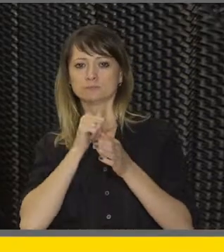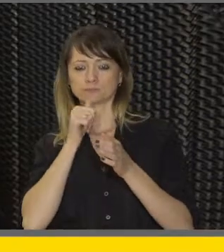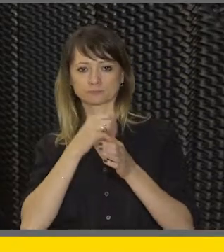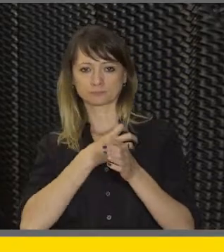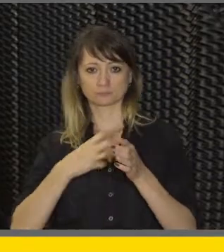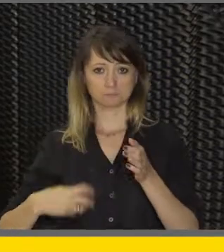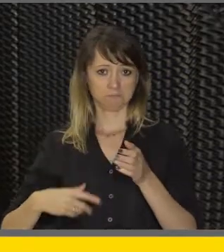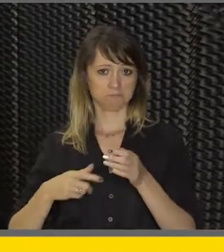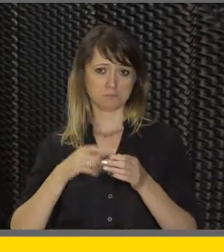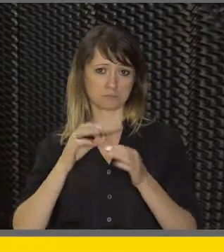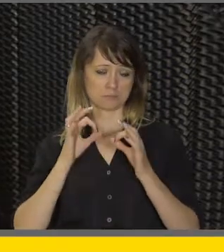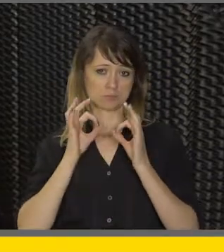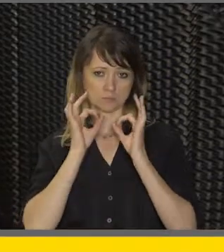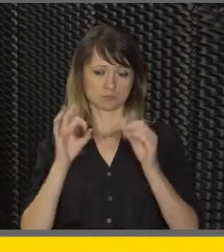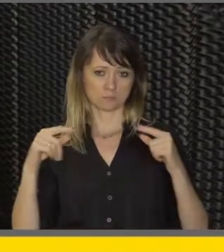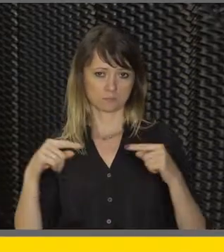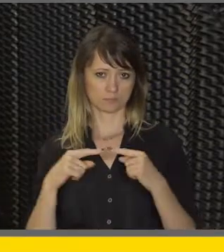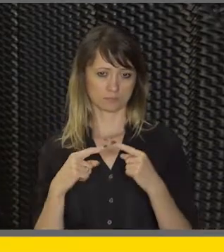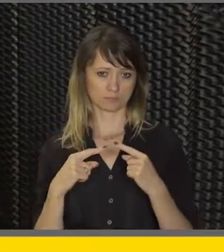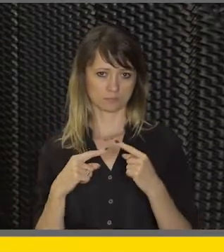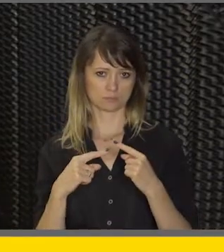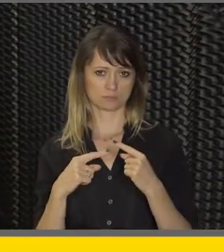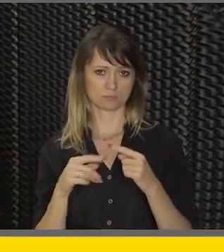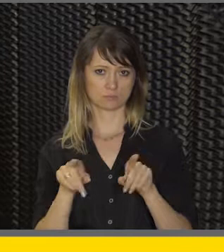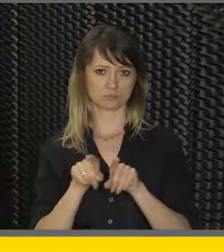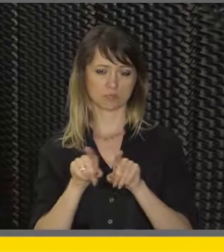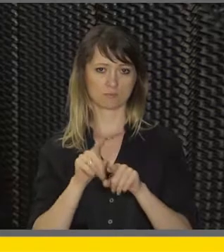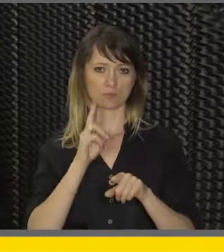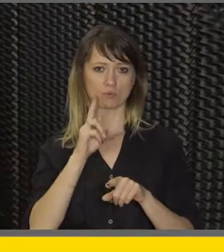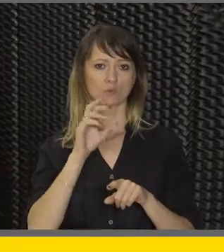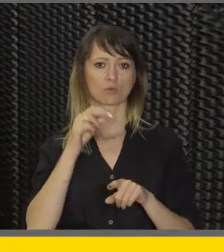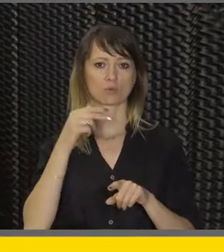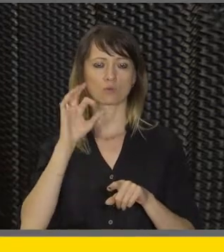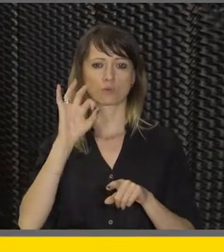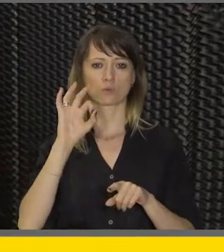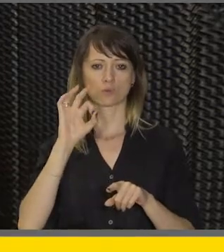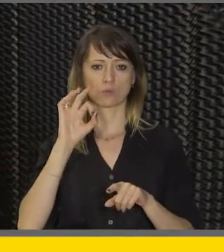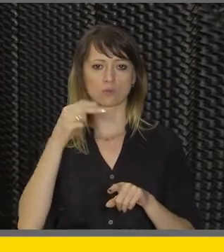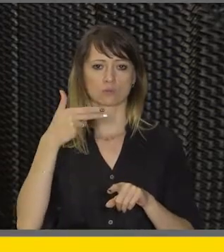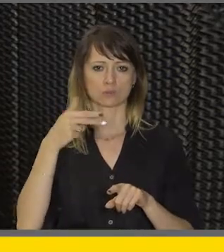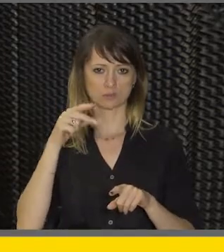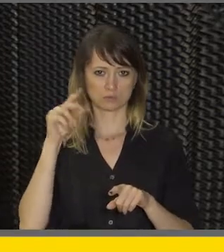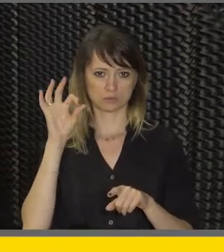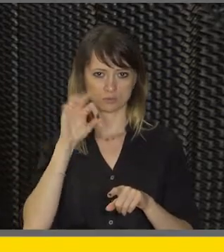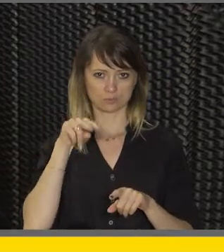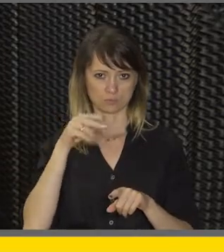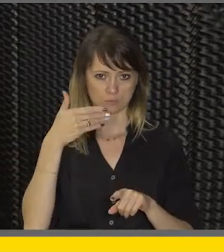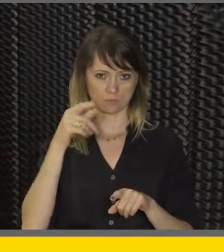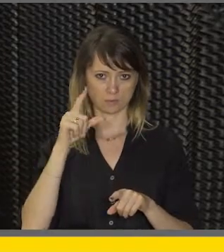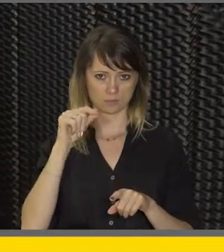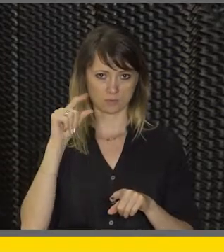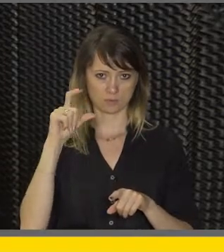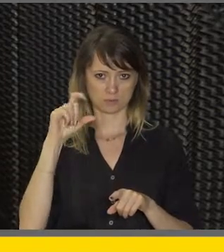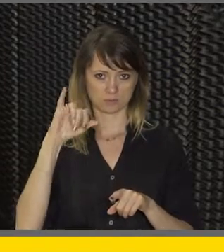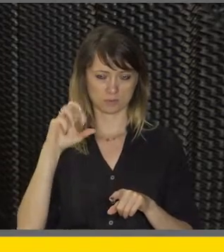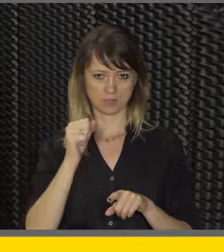doskonale się w to wpisuje. W konsumpcji to samo, tak? Dalej mamy odnawialne źródła energii, powiemy, że to samo przez się rozumie, że to